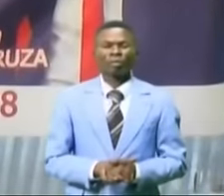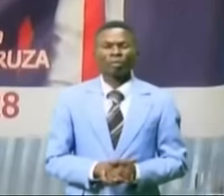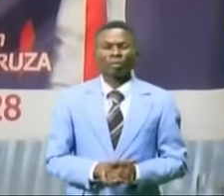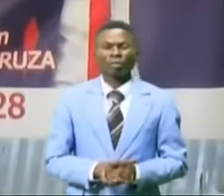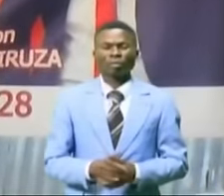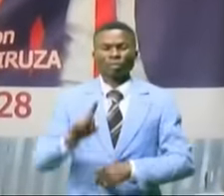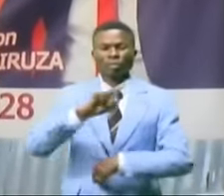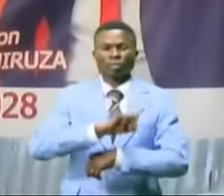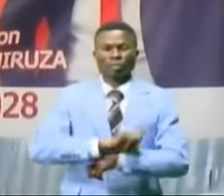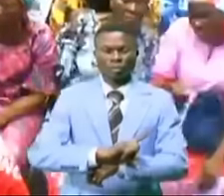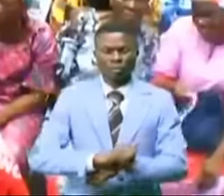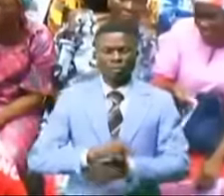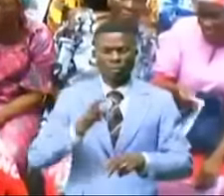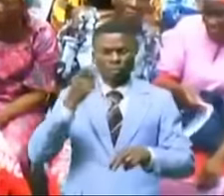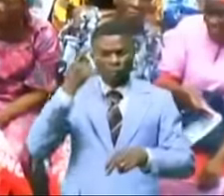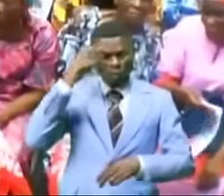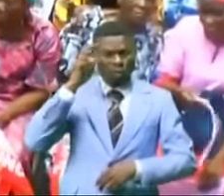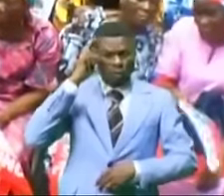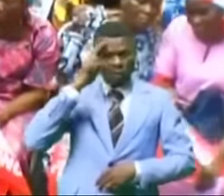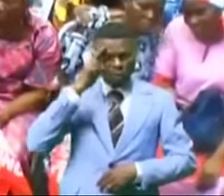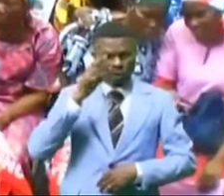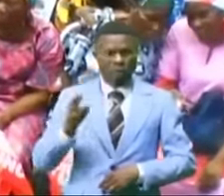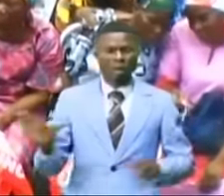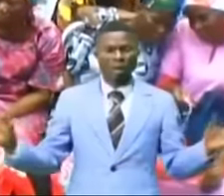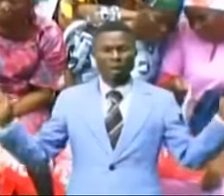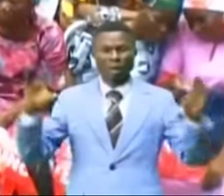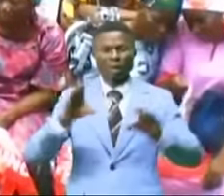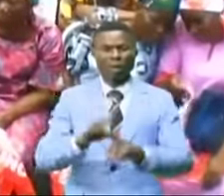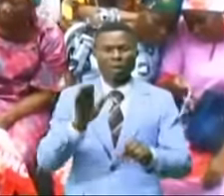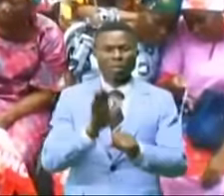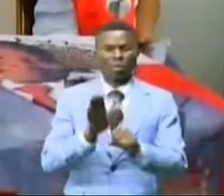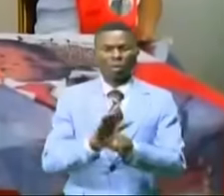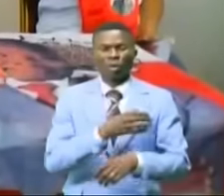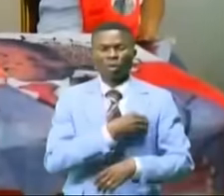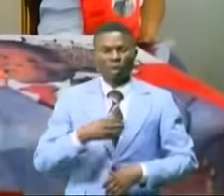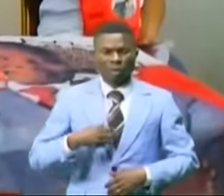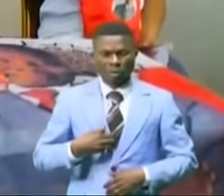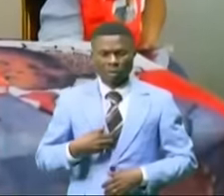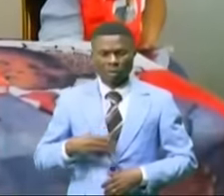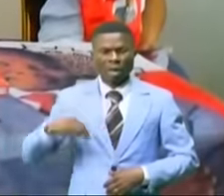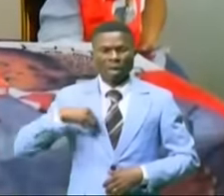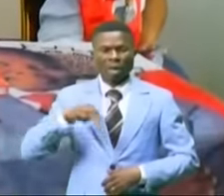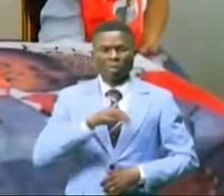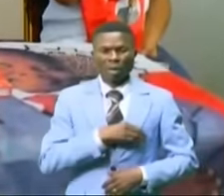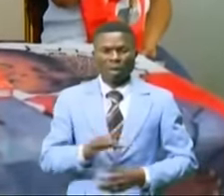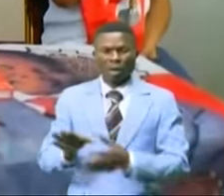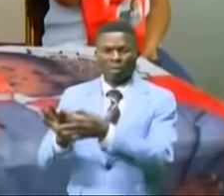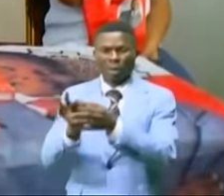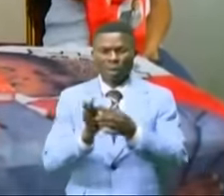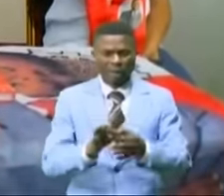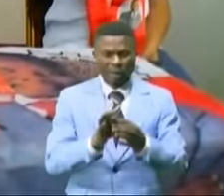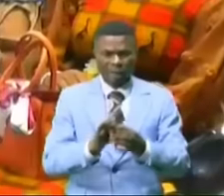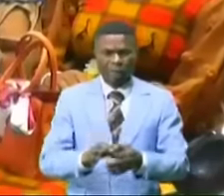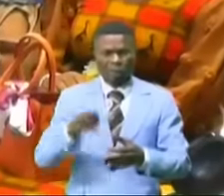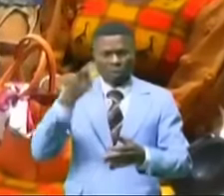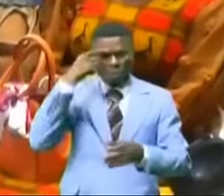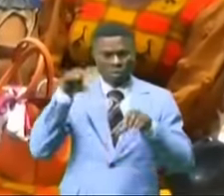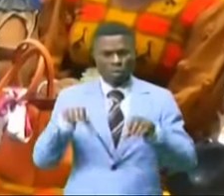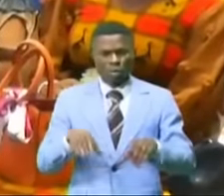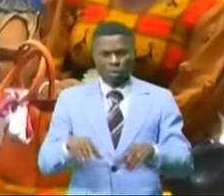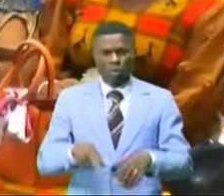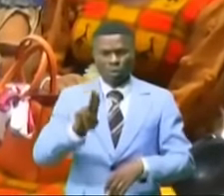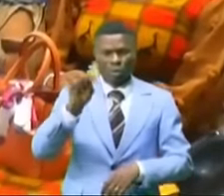C'est une journée de réflexion qui a réuni plusieurs femmes membres de l'Union pour la Nation Congolaise, UNC. Cérémonie